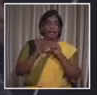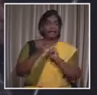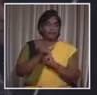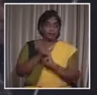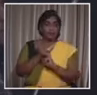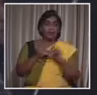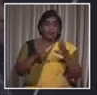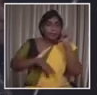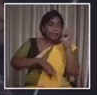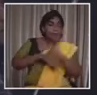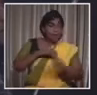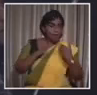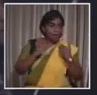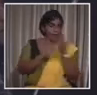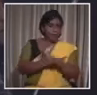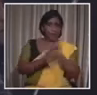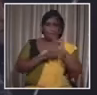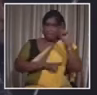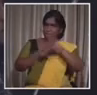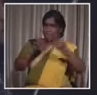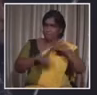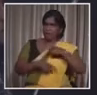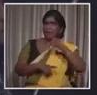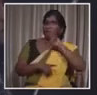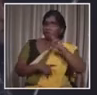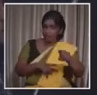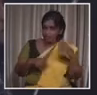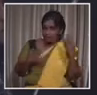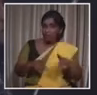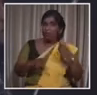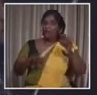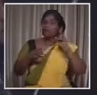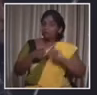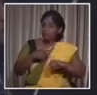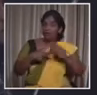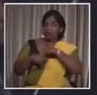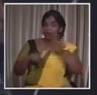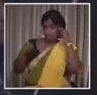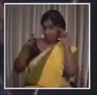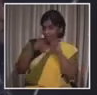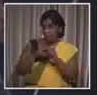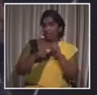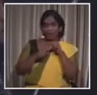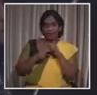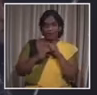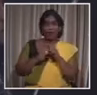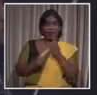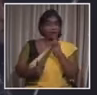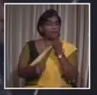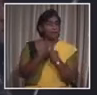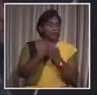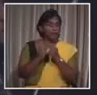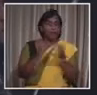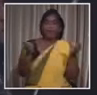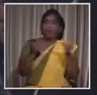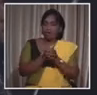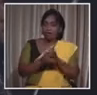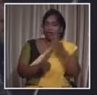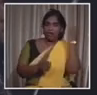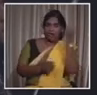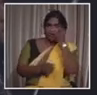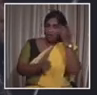වෙච්ච කුමන්ත්‍රණය අපි මීට කලින් පාර්ලිමේන්තුවේදී සඳහන් කළා. ඊට අමතරව මේ සම්බන්ධයෙන් පරීක්ෂණය කරපු කණ්ඩායම්